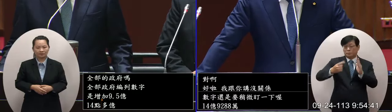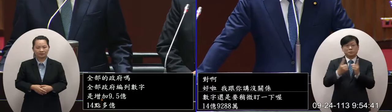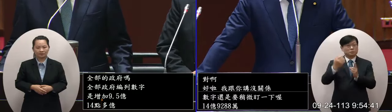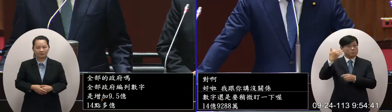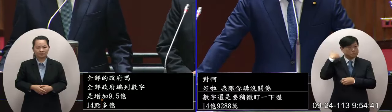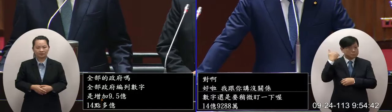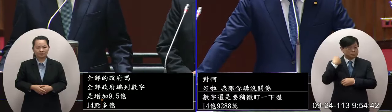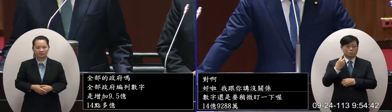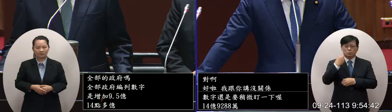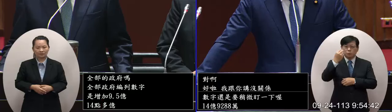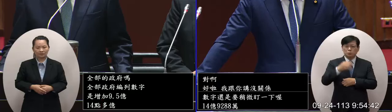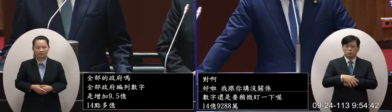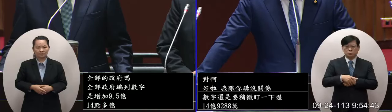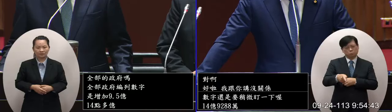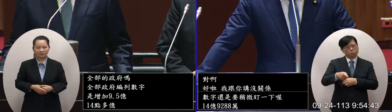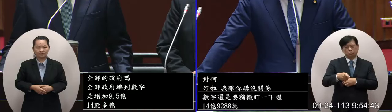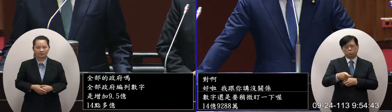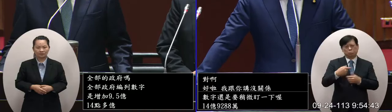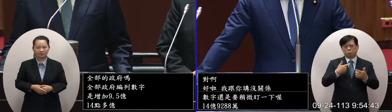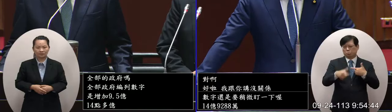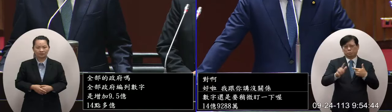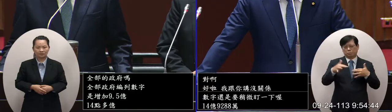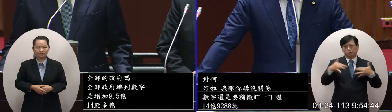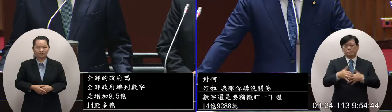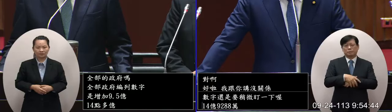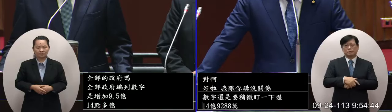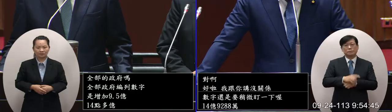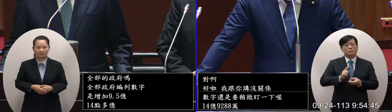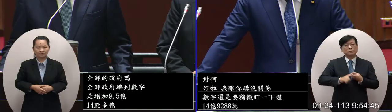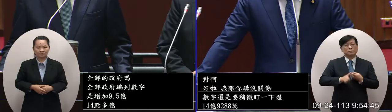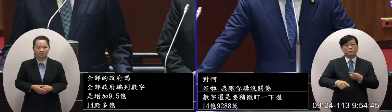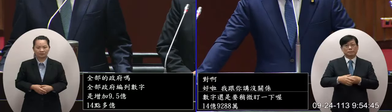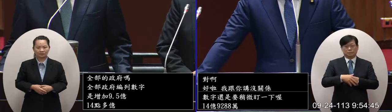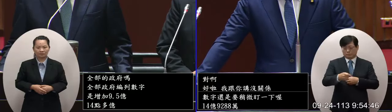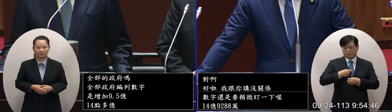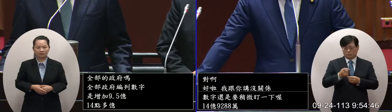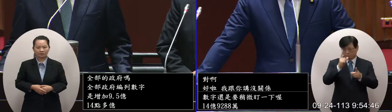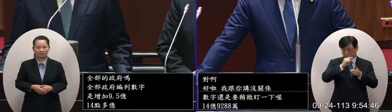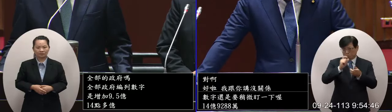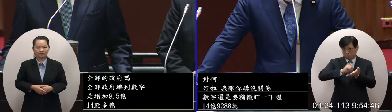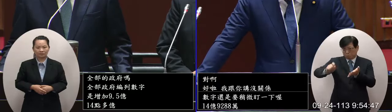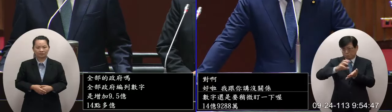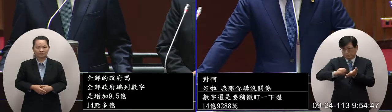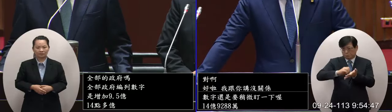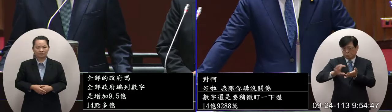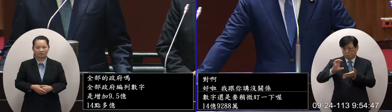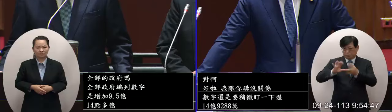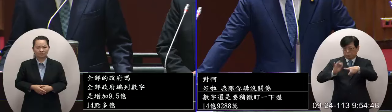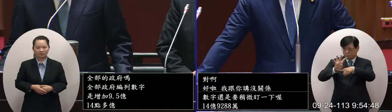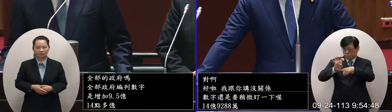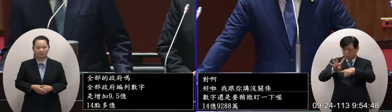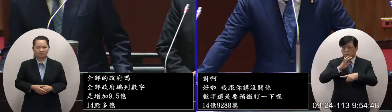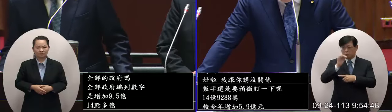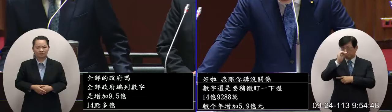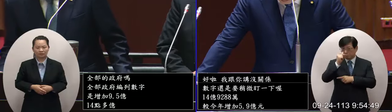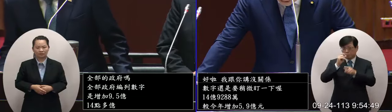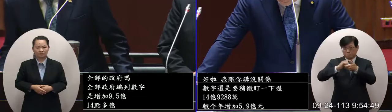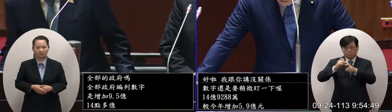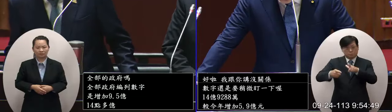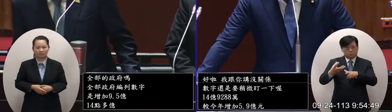过去感到这个做法觉得很有问题，对不对？太过集中，对，94%集中特定